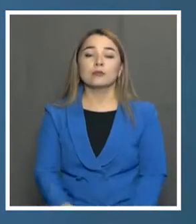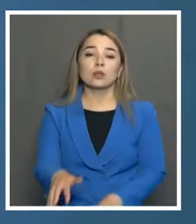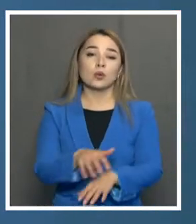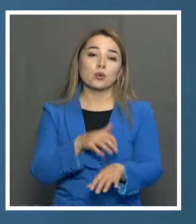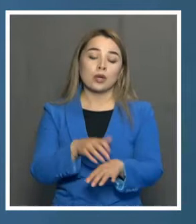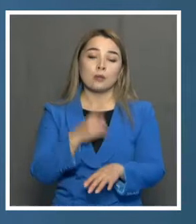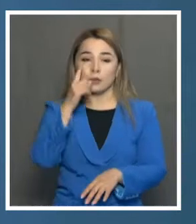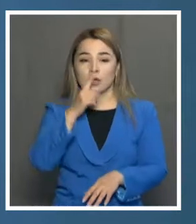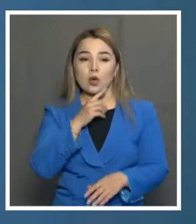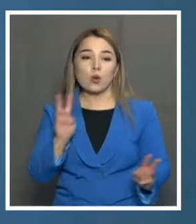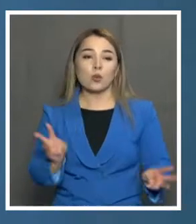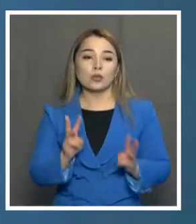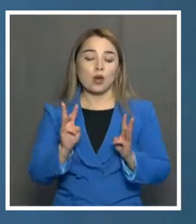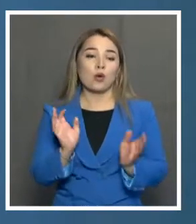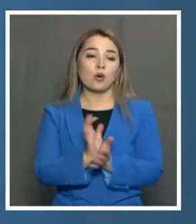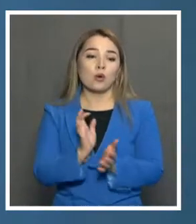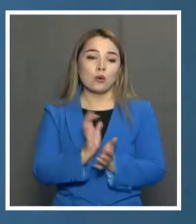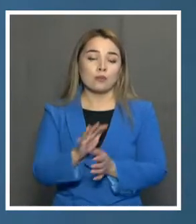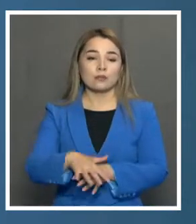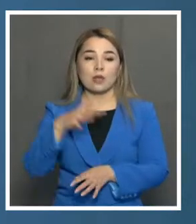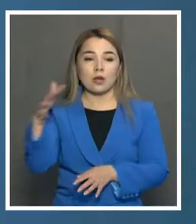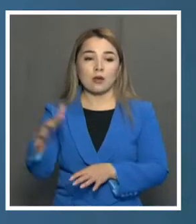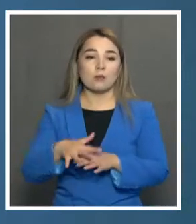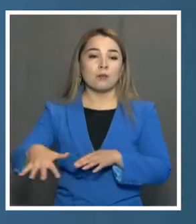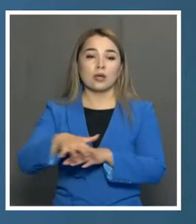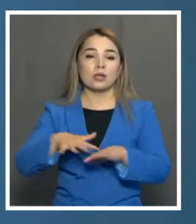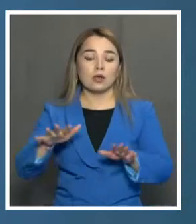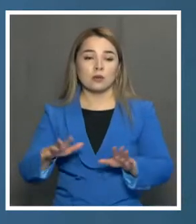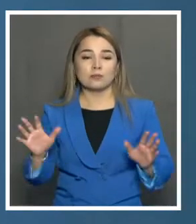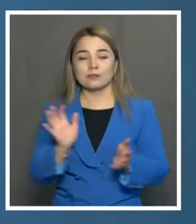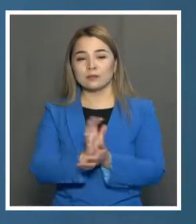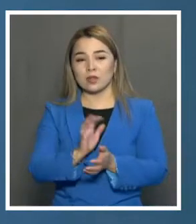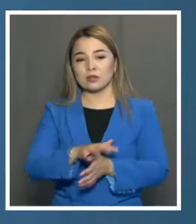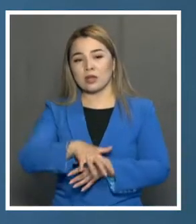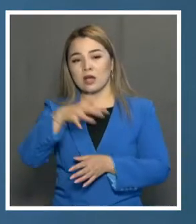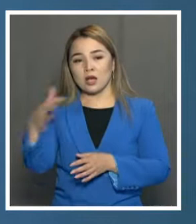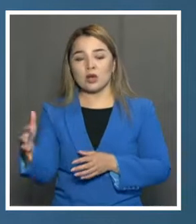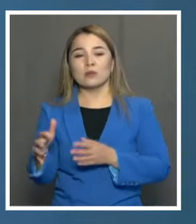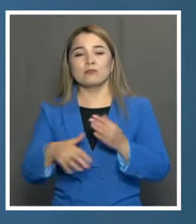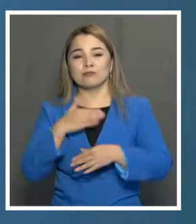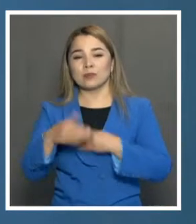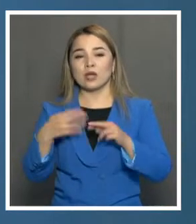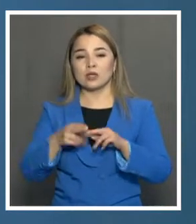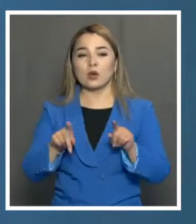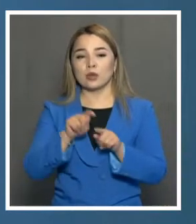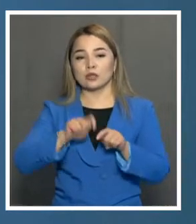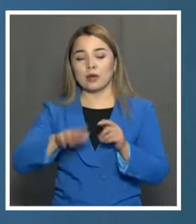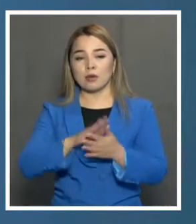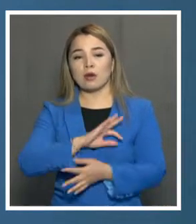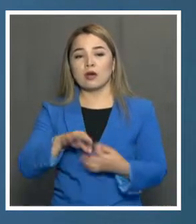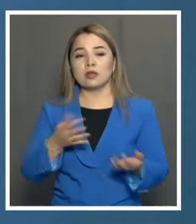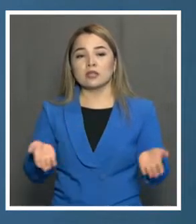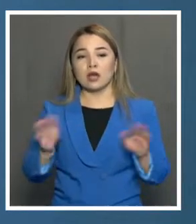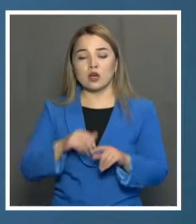Көкшетауда бір ай бұрын өртенген қоқыс полигоны әлі бықсып жатыр. Полигонның рұқсат мерзімі әлдеқашан бітсе де, жал-жал болып үйілген қатты қалдық жылдар